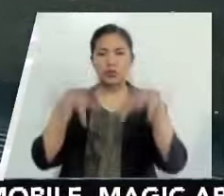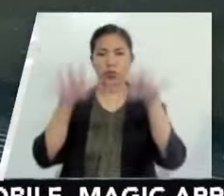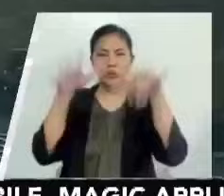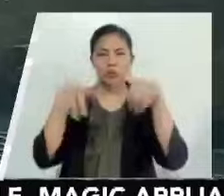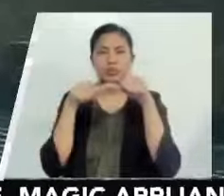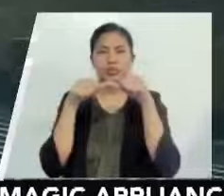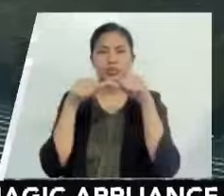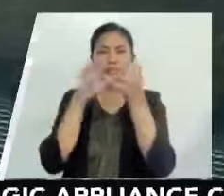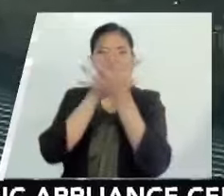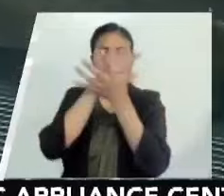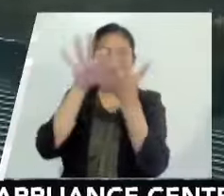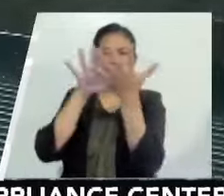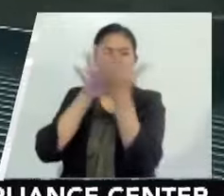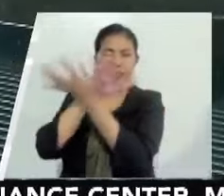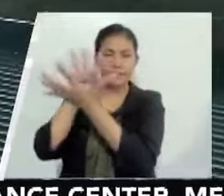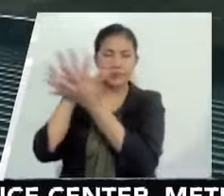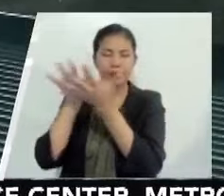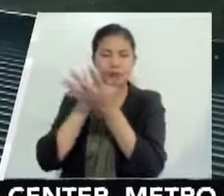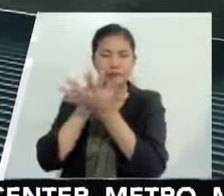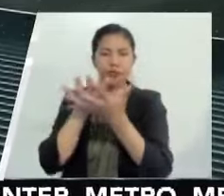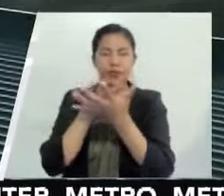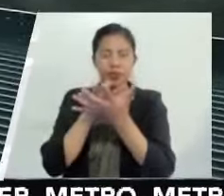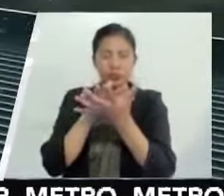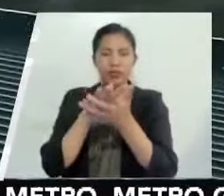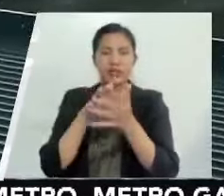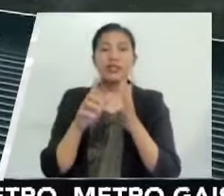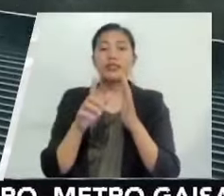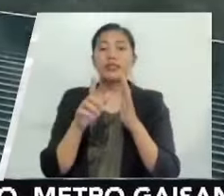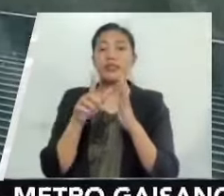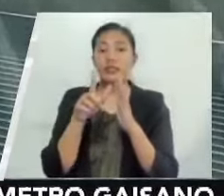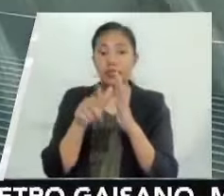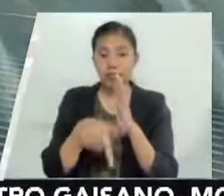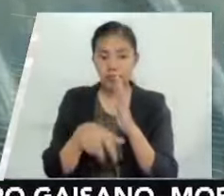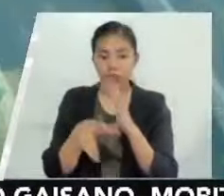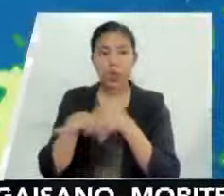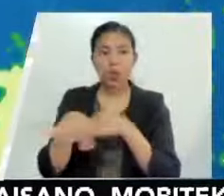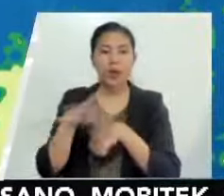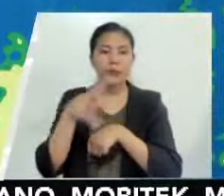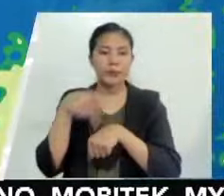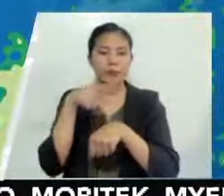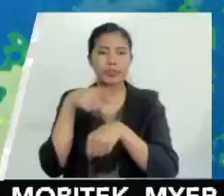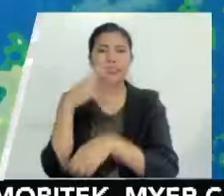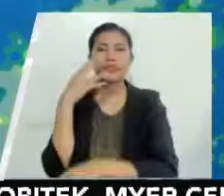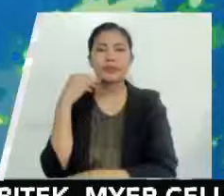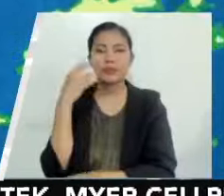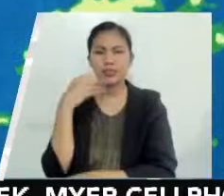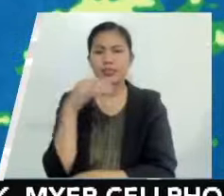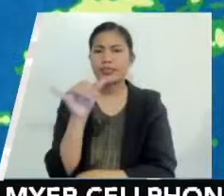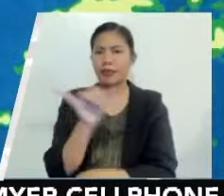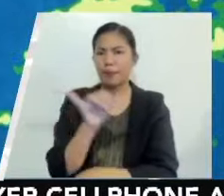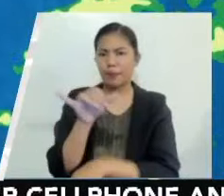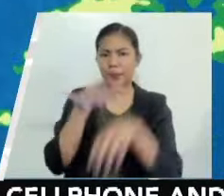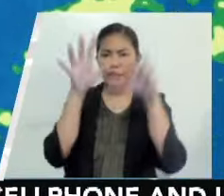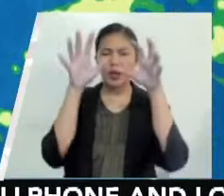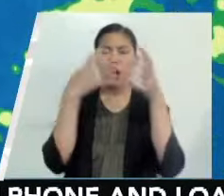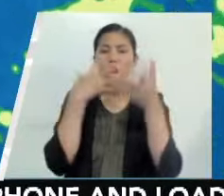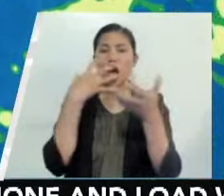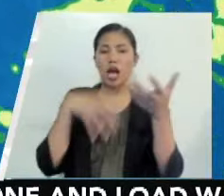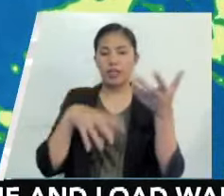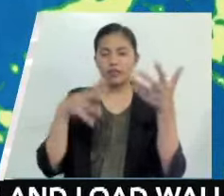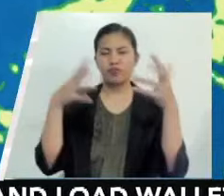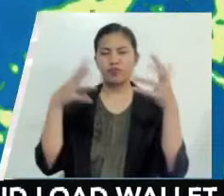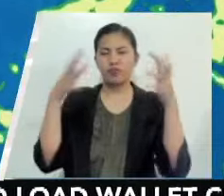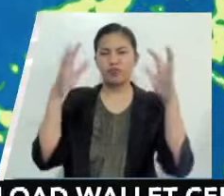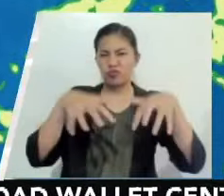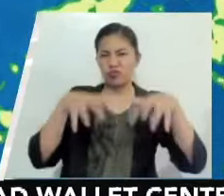panahon. Sa mga susunod na oras, halos buong bansa ang makararanas pa rin ng mainit na panahon. Iilang lugar lang ang may tsansa ng